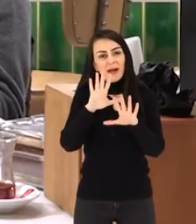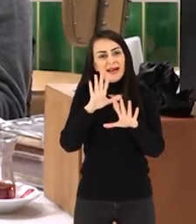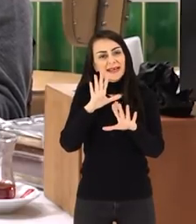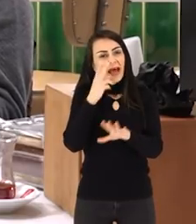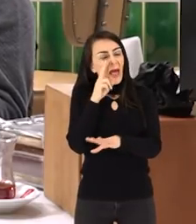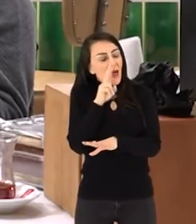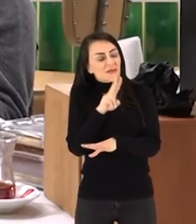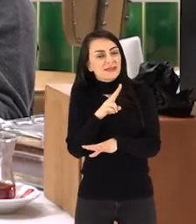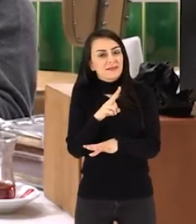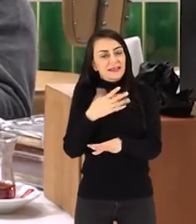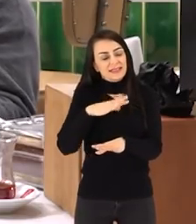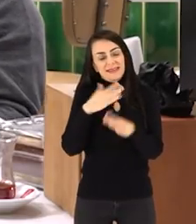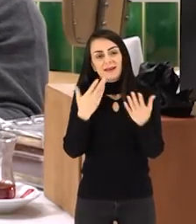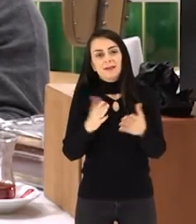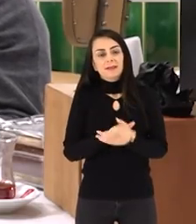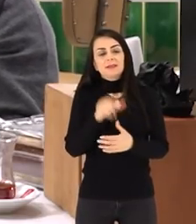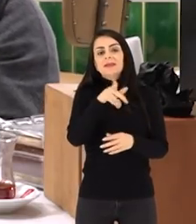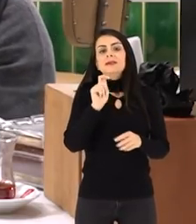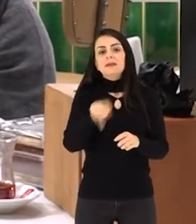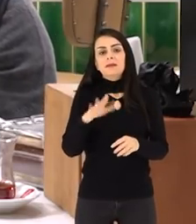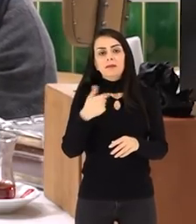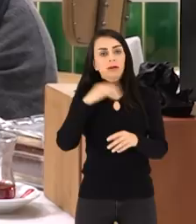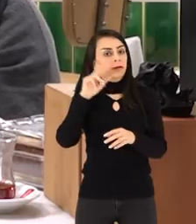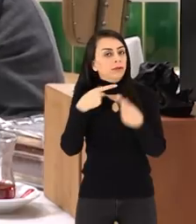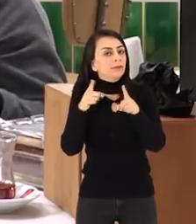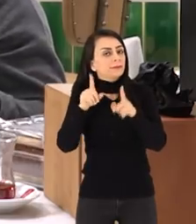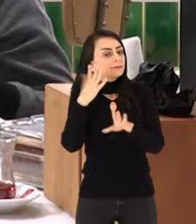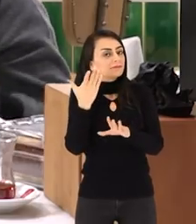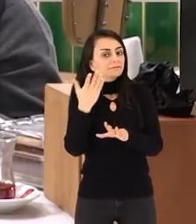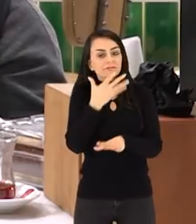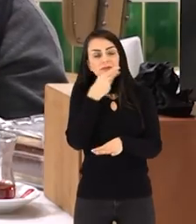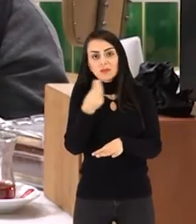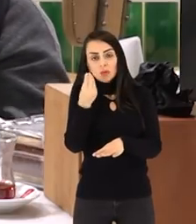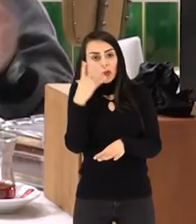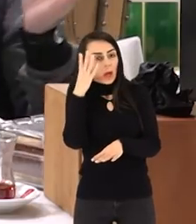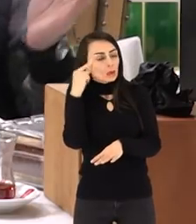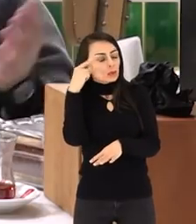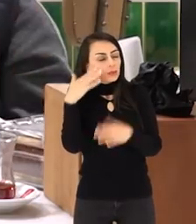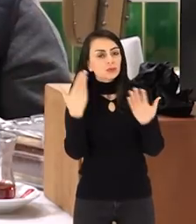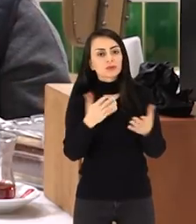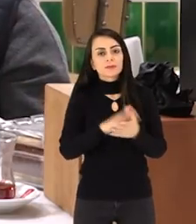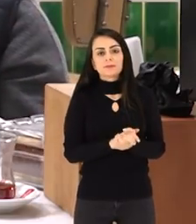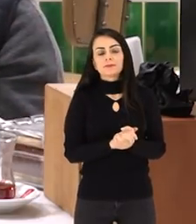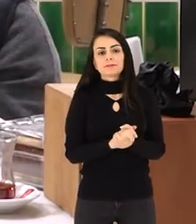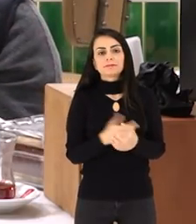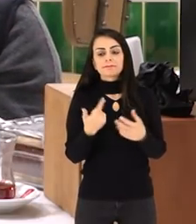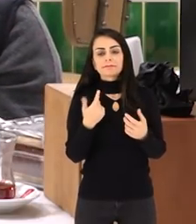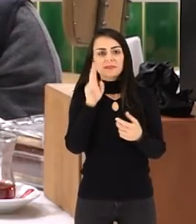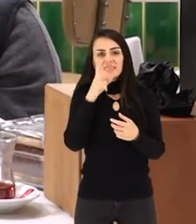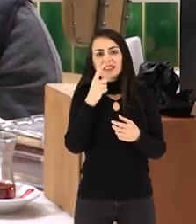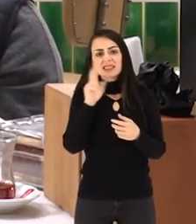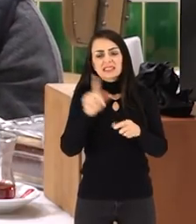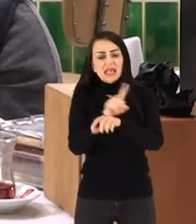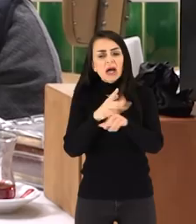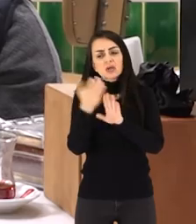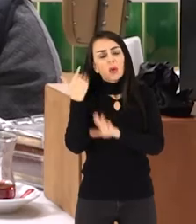gıpta ediyor. Bütün mesele bu aslında bakarsan. Senin yaptığında bana çok cazip geliyor. Şimdi bu da yorucu bir şey çünkü. Ben vallahi çok uçaktan indim işte bir saat önce daha. İşte evet